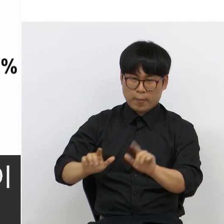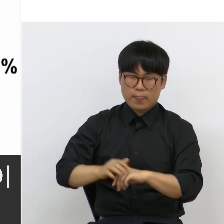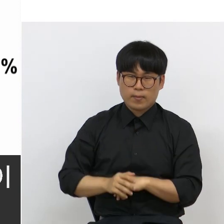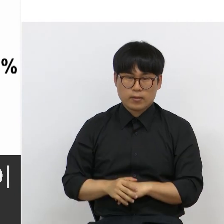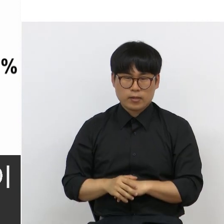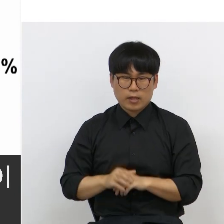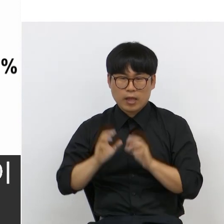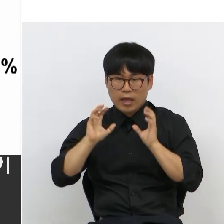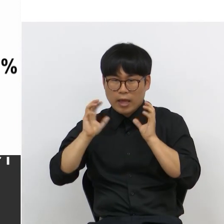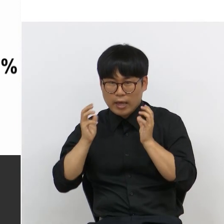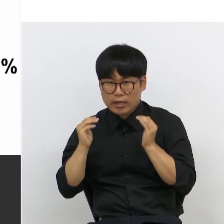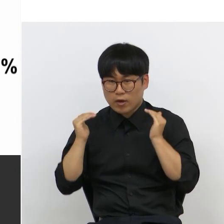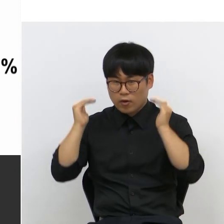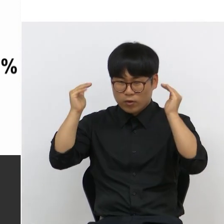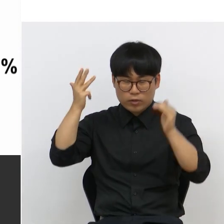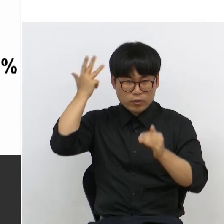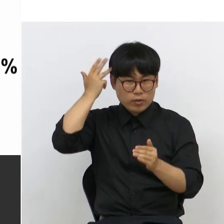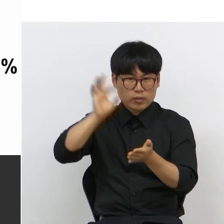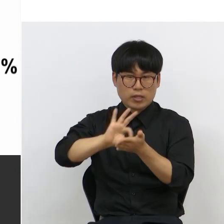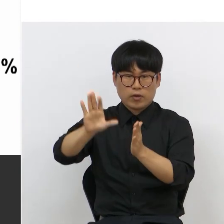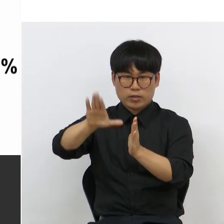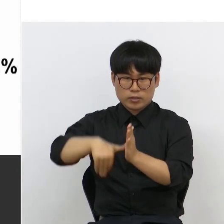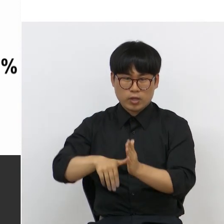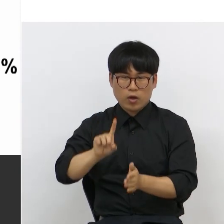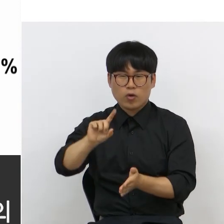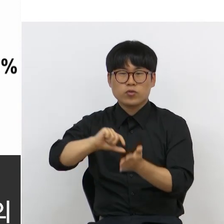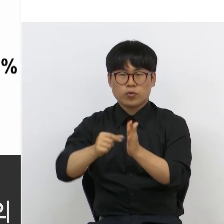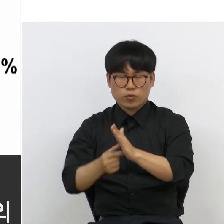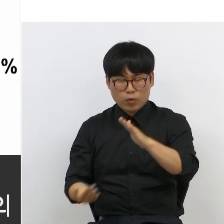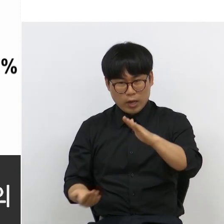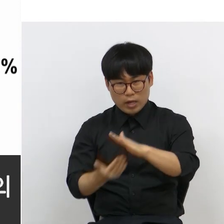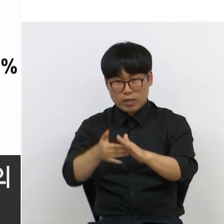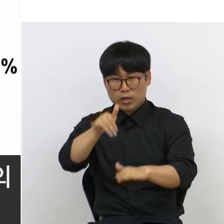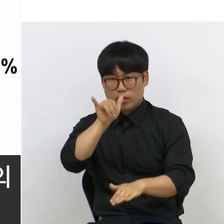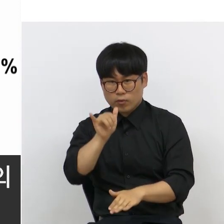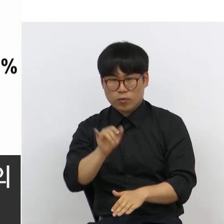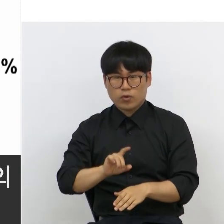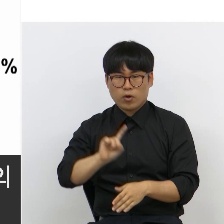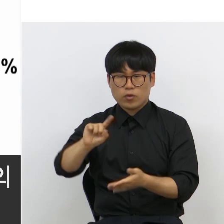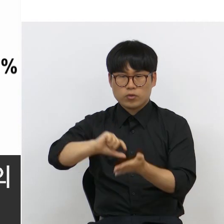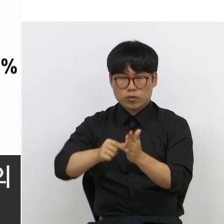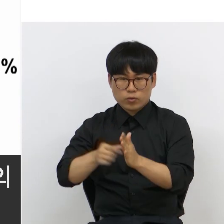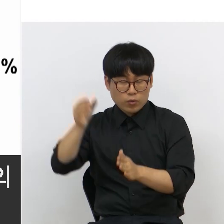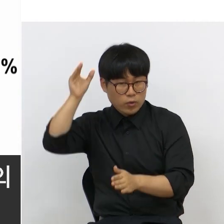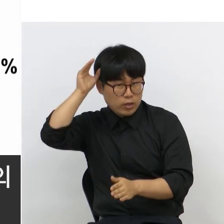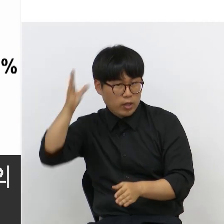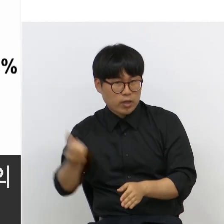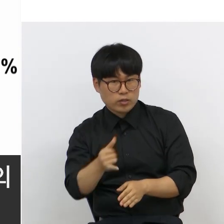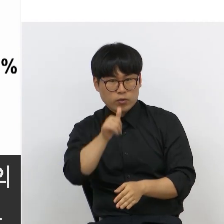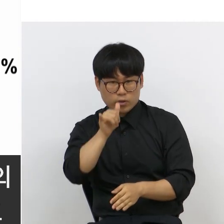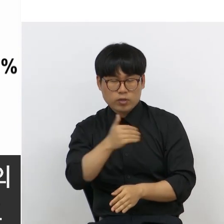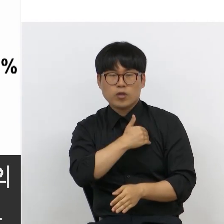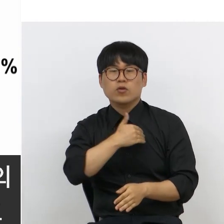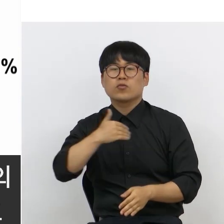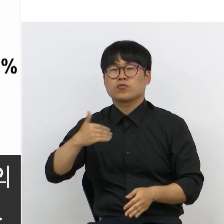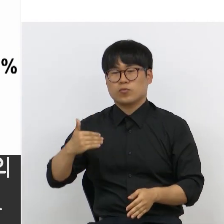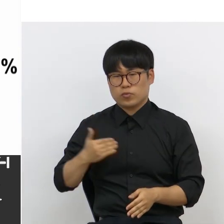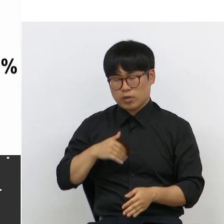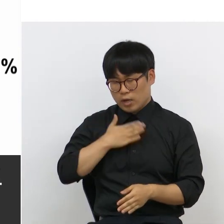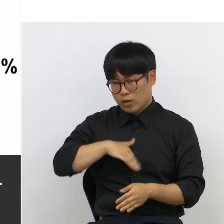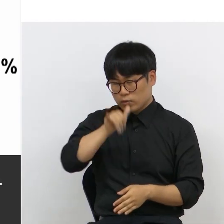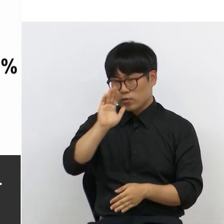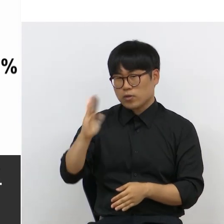우리 아이가 인공화학을 했을 때 어느 정도의 한계를 가지고 있고 어느 정도의 우리가 기대치를 가지고 있다는 걸 충분히 알고 있어야